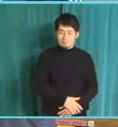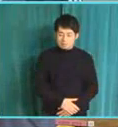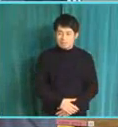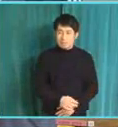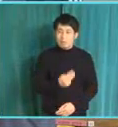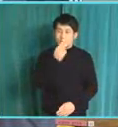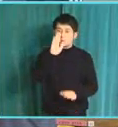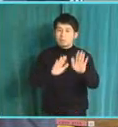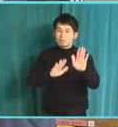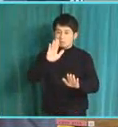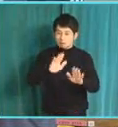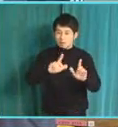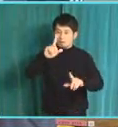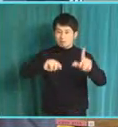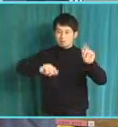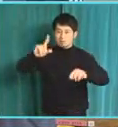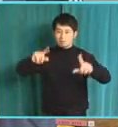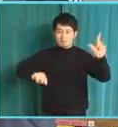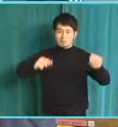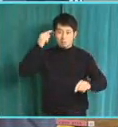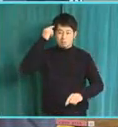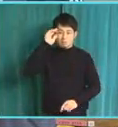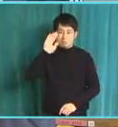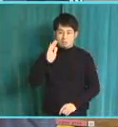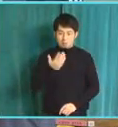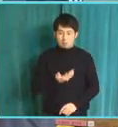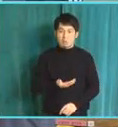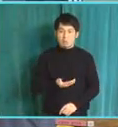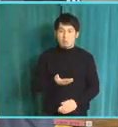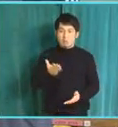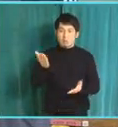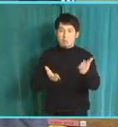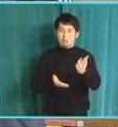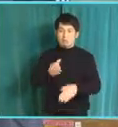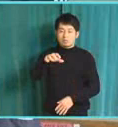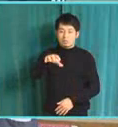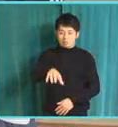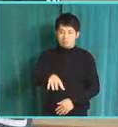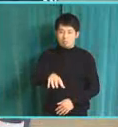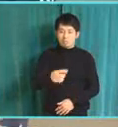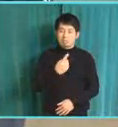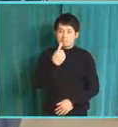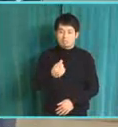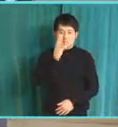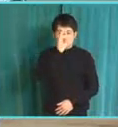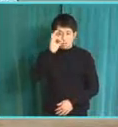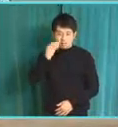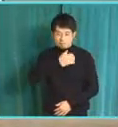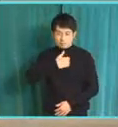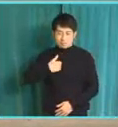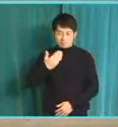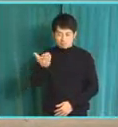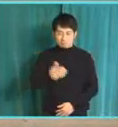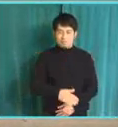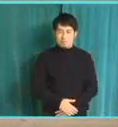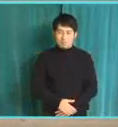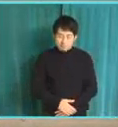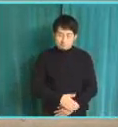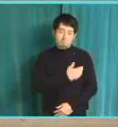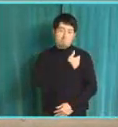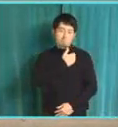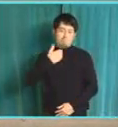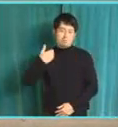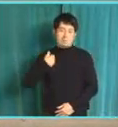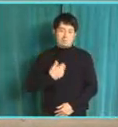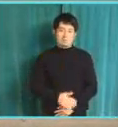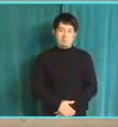ども変わってくるかと思うんですけれども、この保育園を見学するということはできるんでしょうか。 はい、もちろん大丈夫です。事